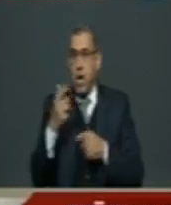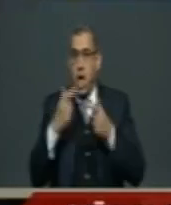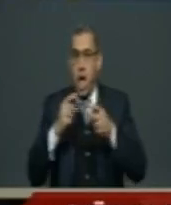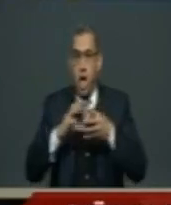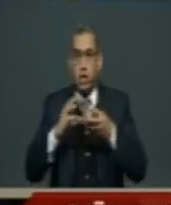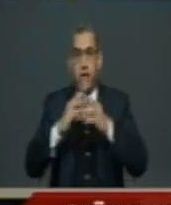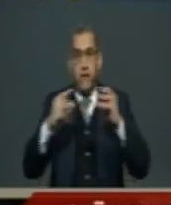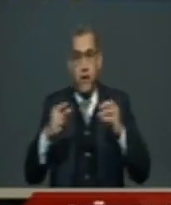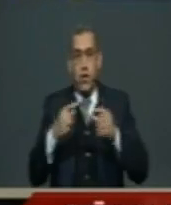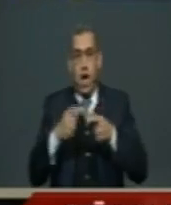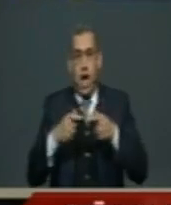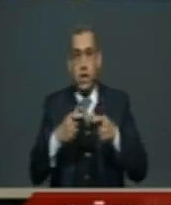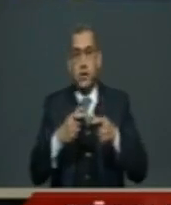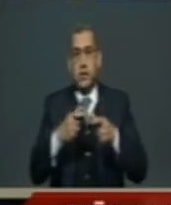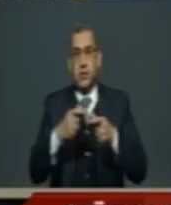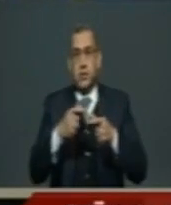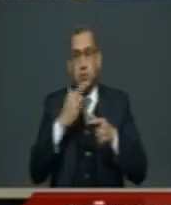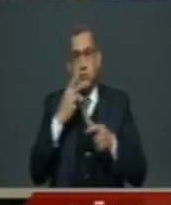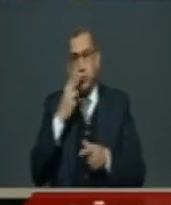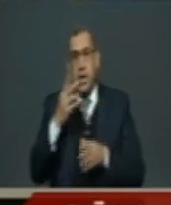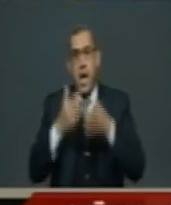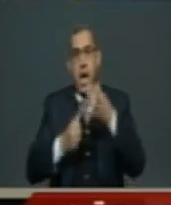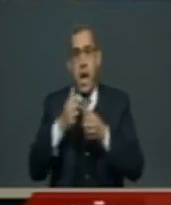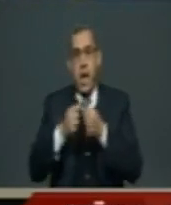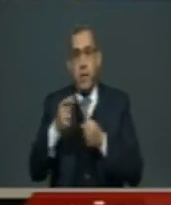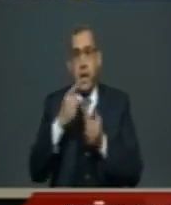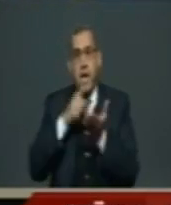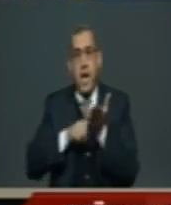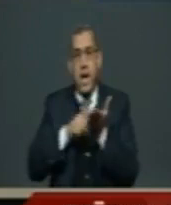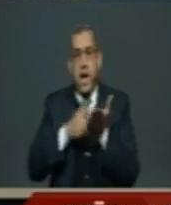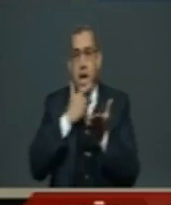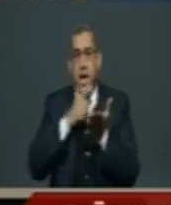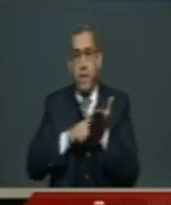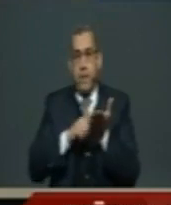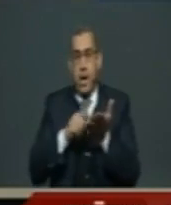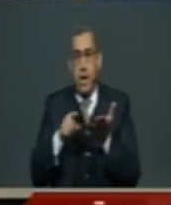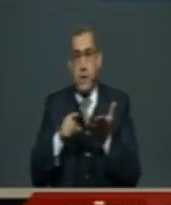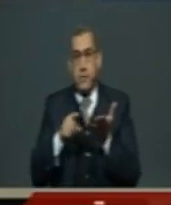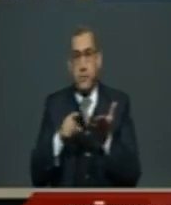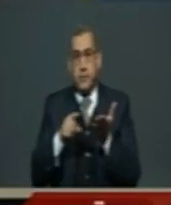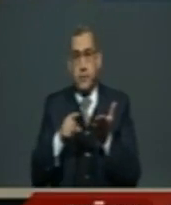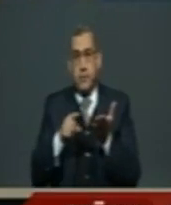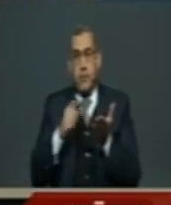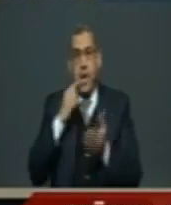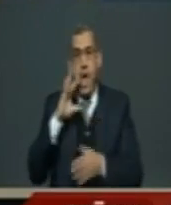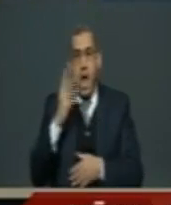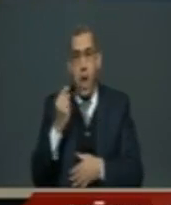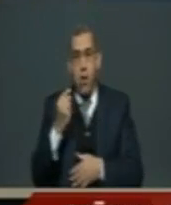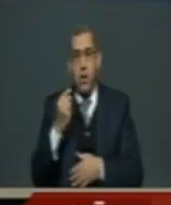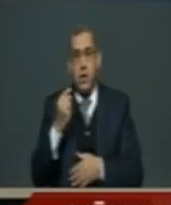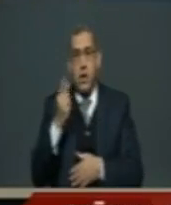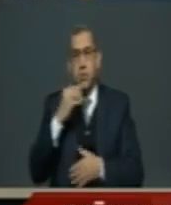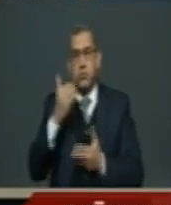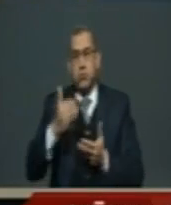بصينا بعد كده للألبان، لو للجبن، للحلاوة الطحينية لكذا